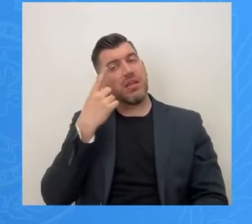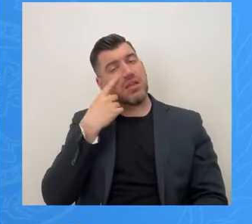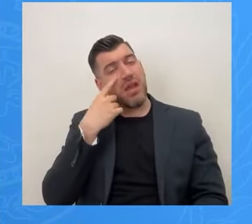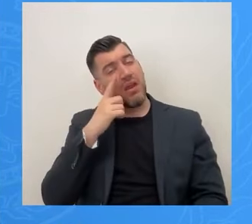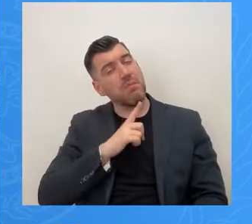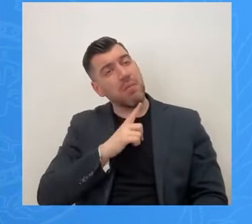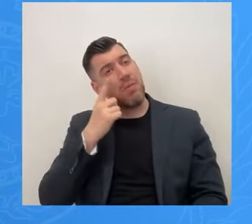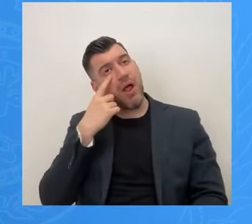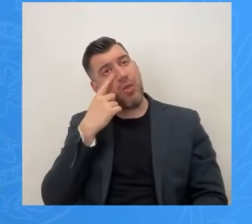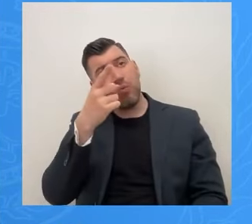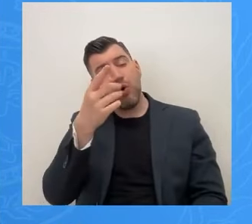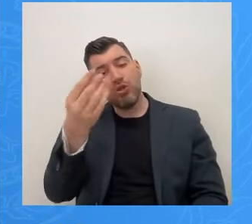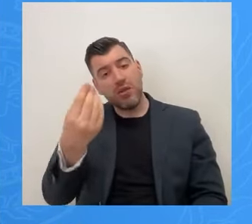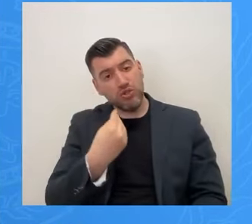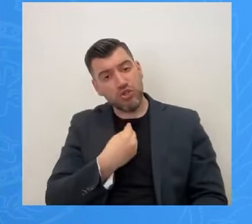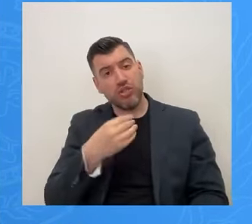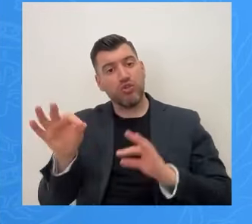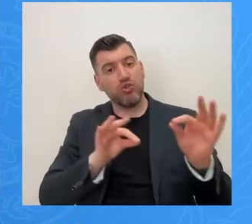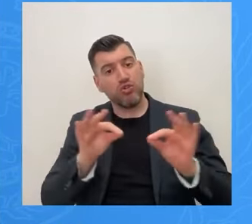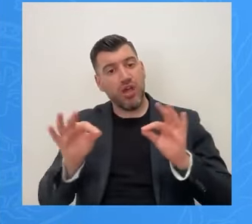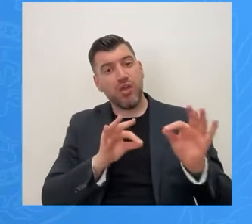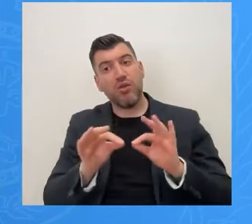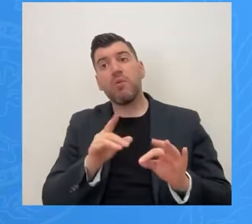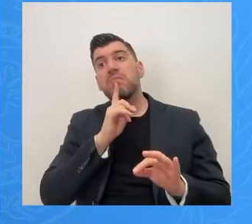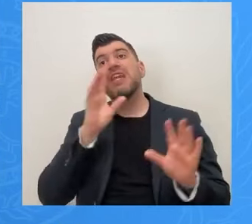θα μας εμφανίσετε αυτό το περιβόητο σχέδιο. Μην είναι σαν και αυτό